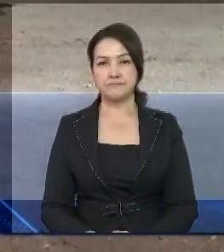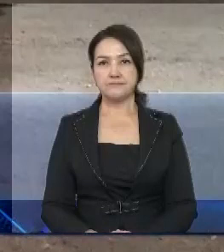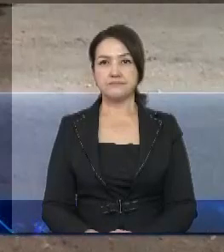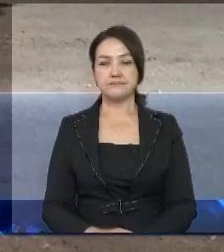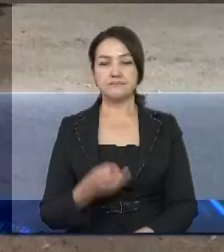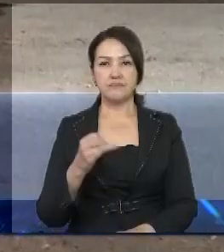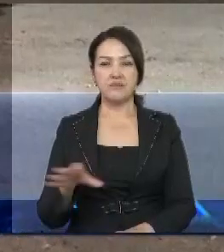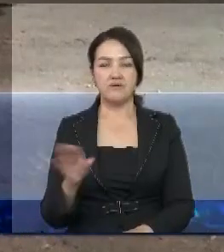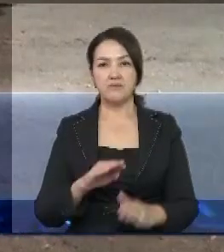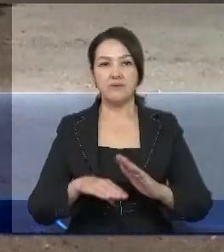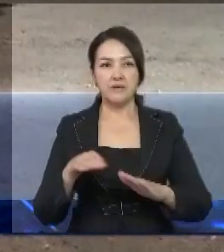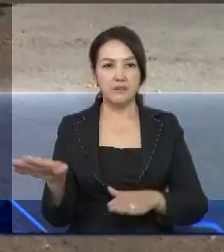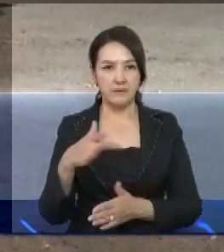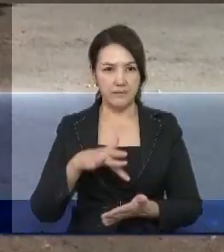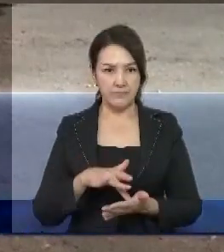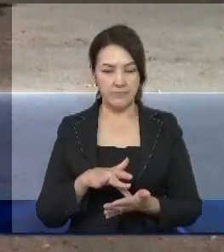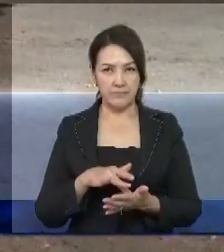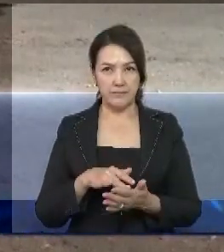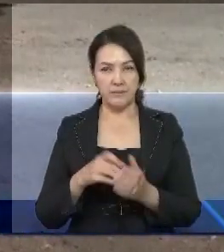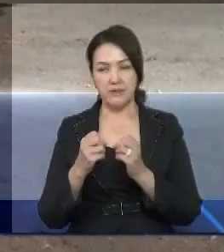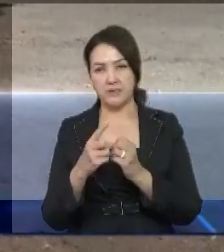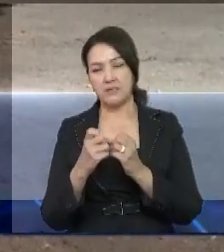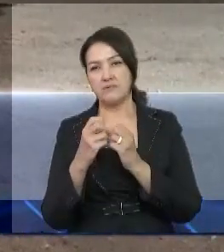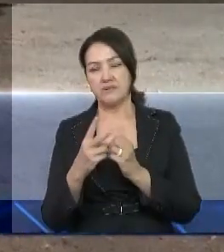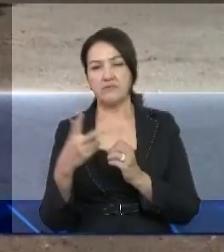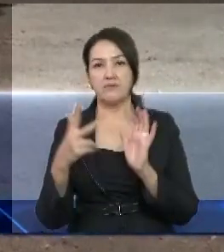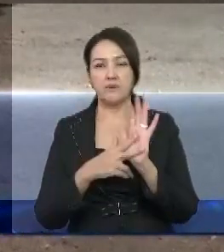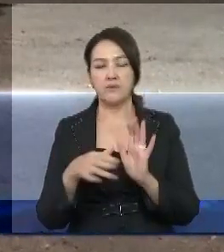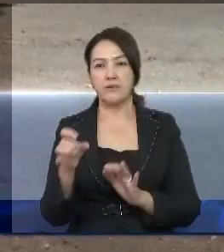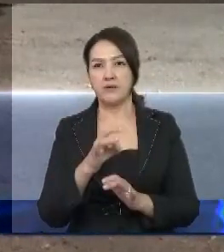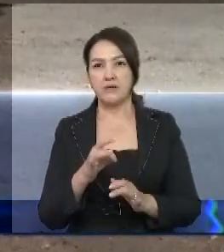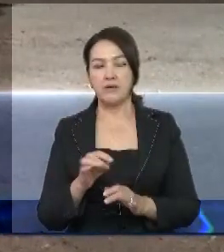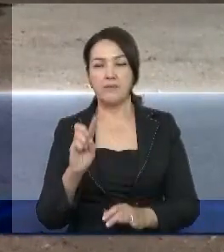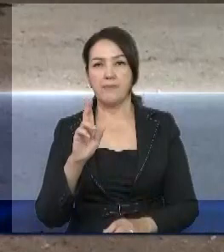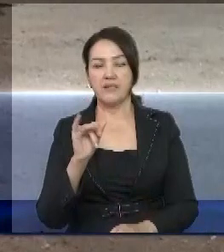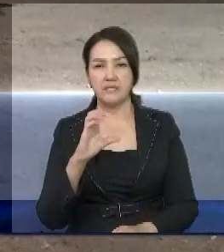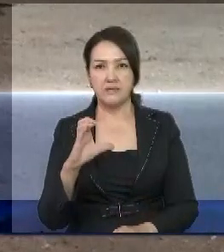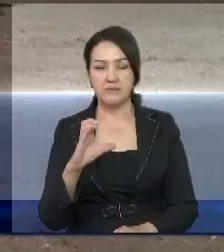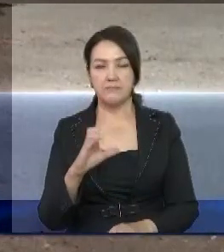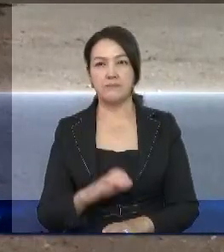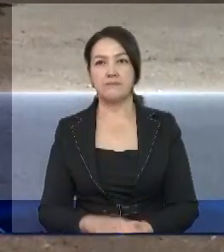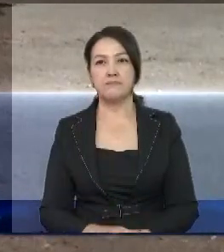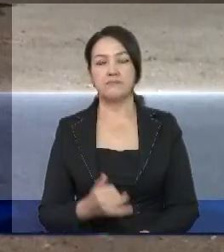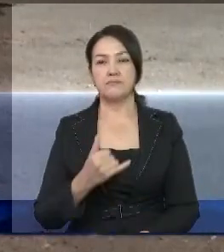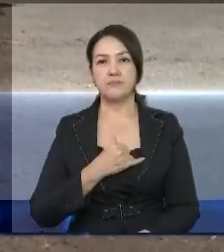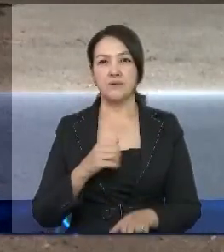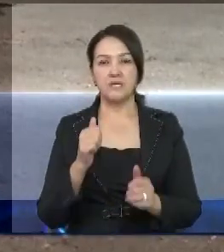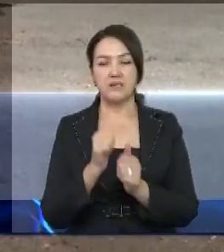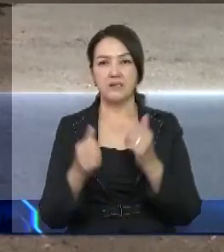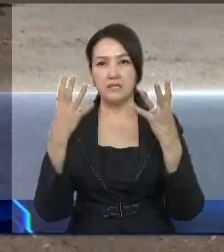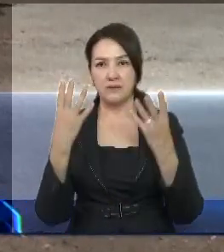и весь, практически весь город, 11, 12, 8 микрорайон, Батыс. У нас